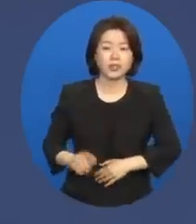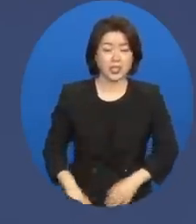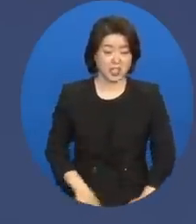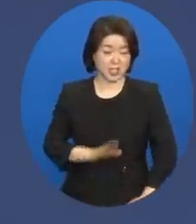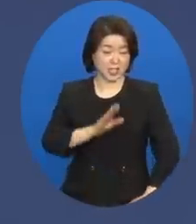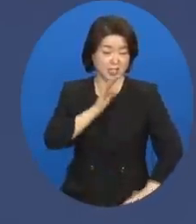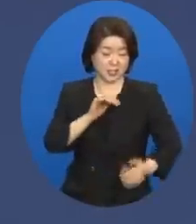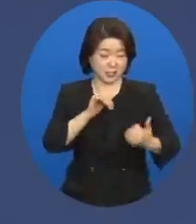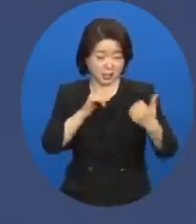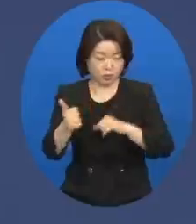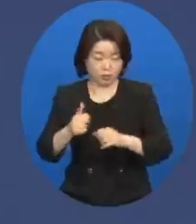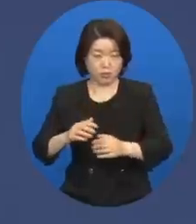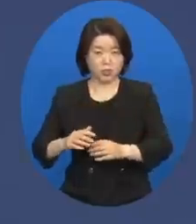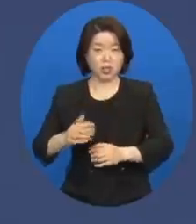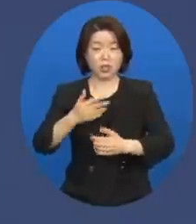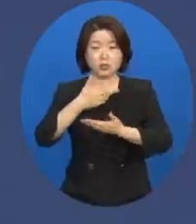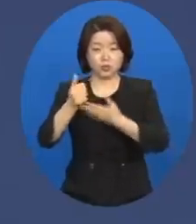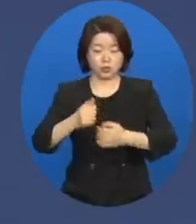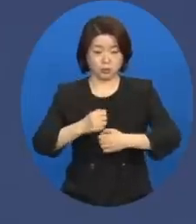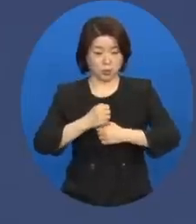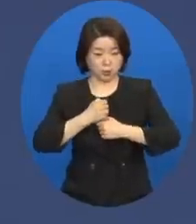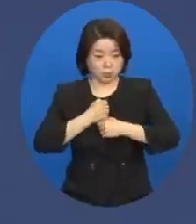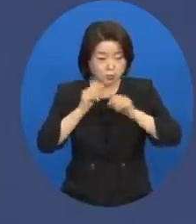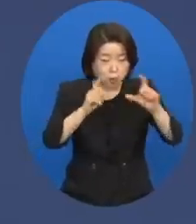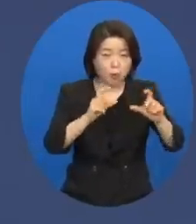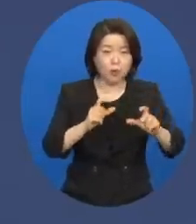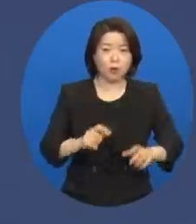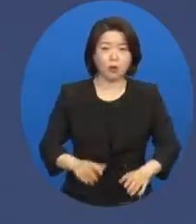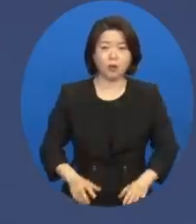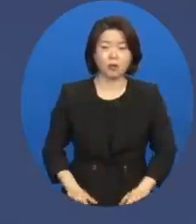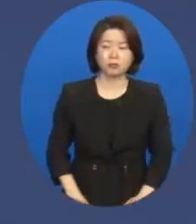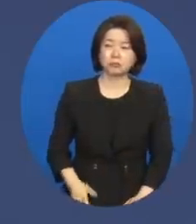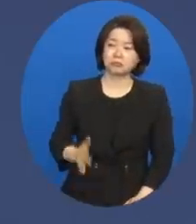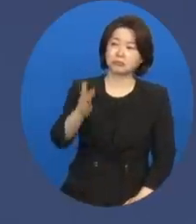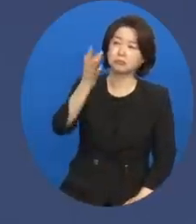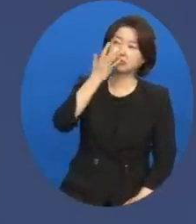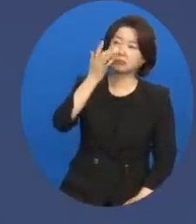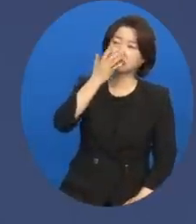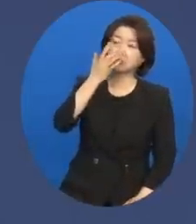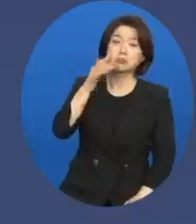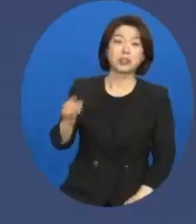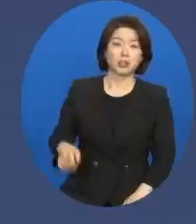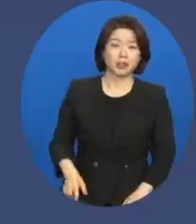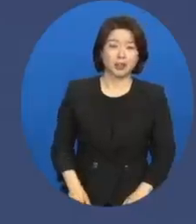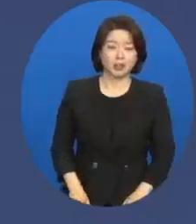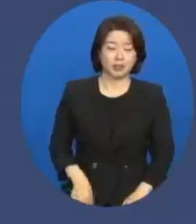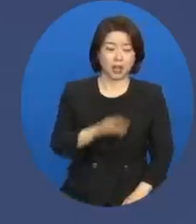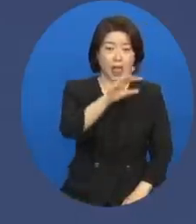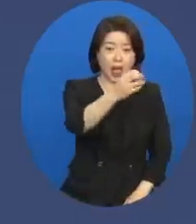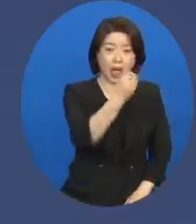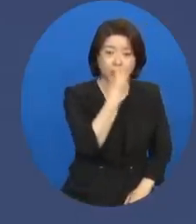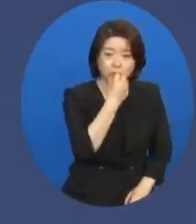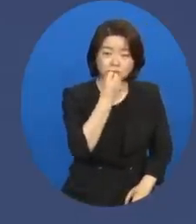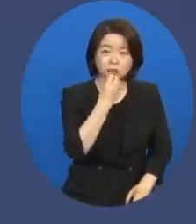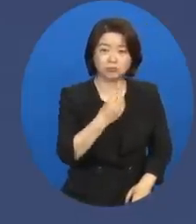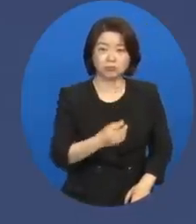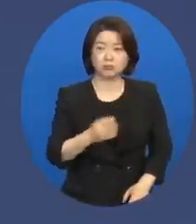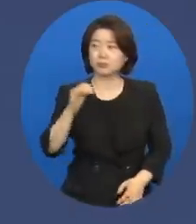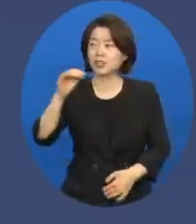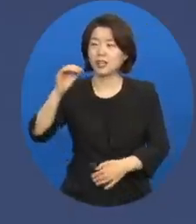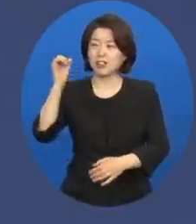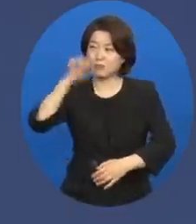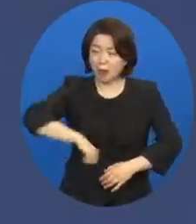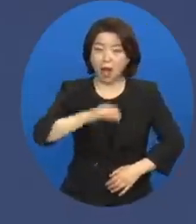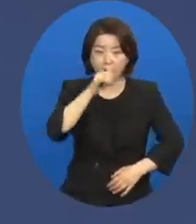죽으리라던 주님의 경고가 무색하게 되어서 그 선악과 열매를 먹고 말았습니다. 물론 그